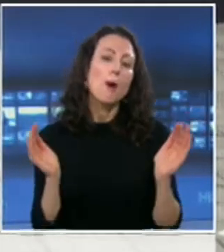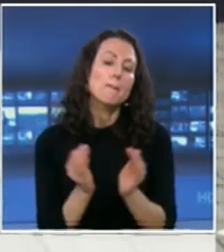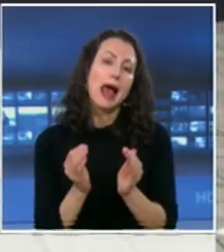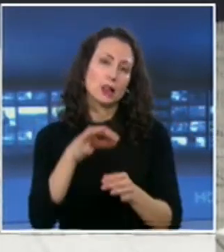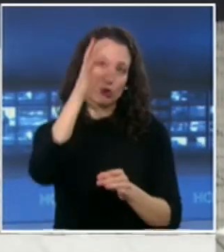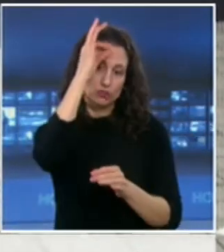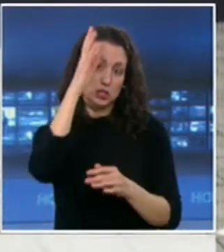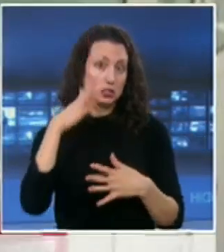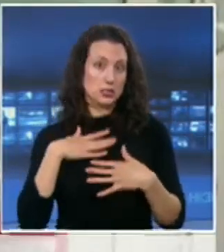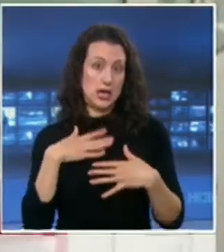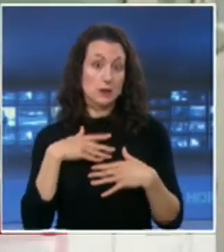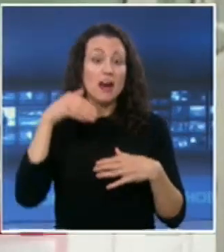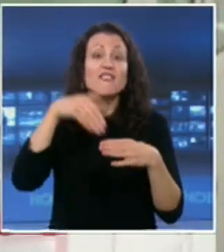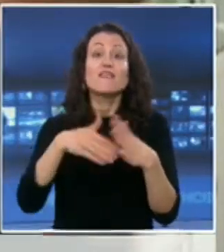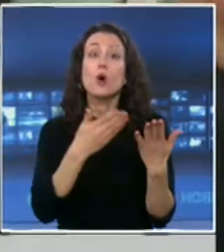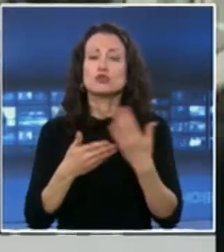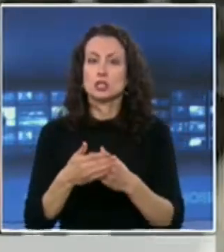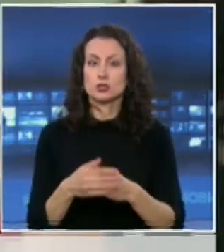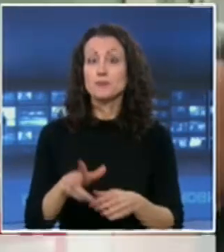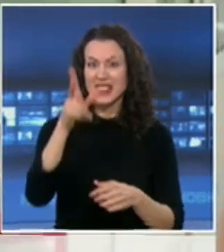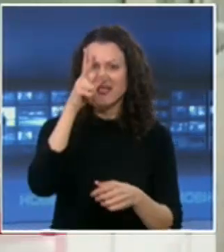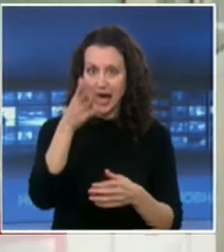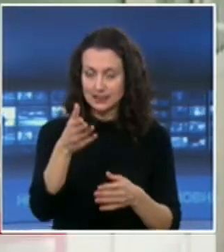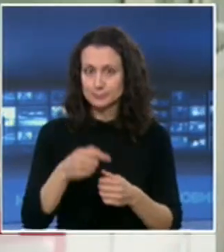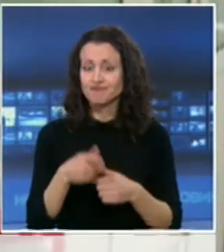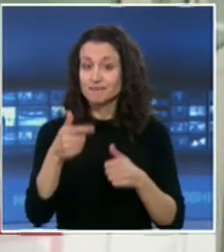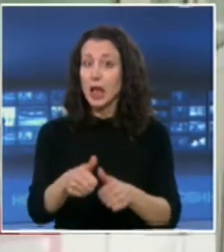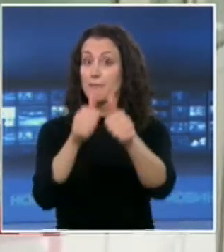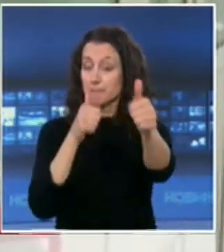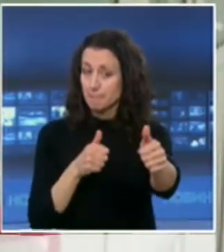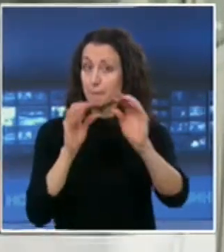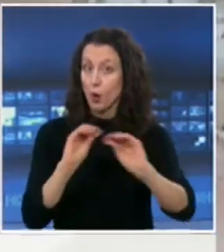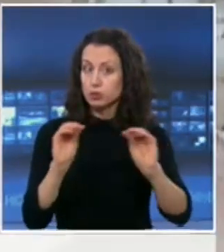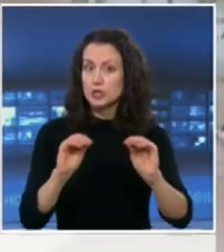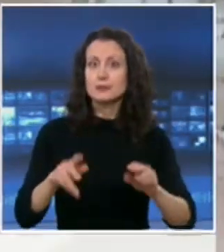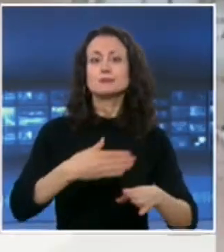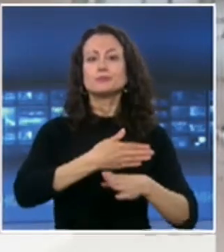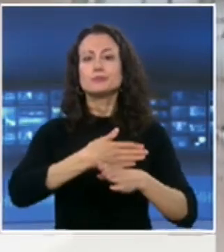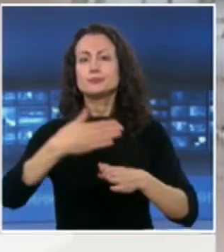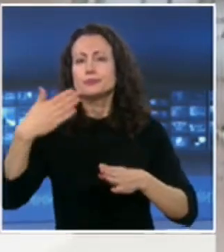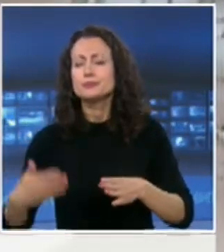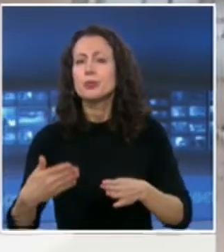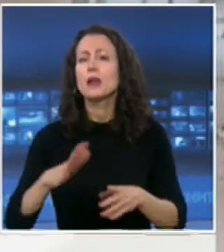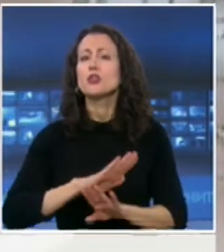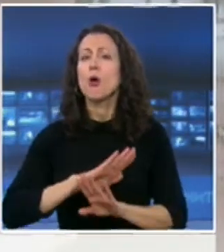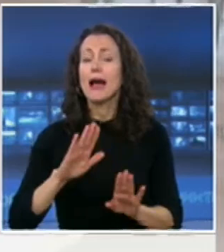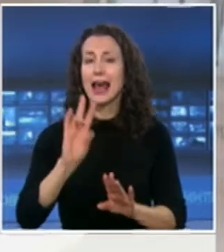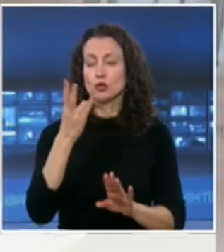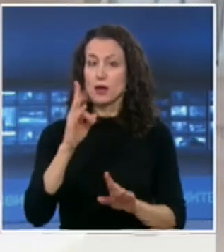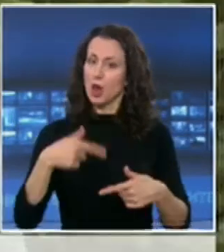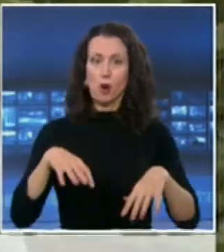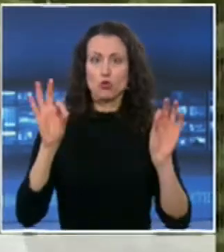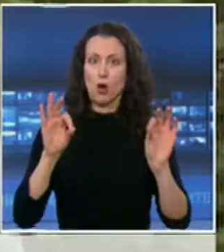да има в училището. И във Варна, където онлайн обучението също се удължи до края на ноември, имат готовност за